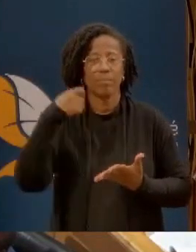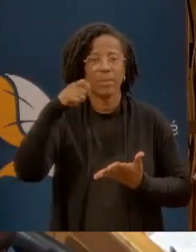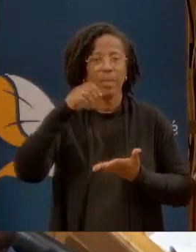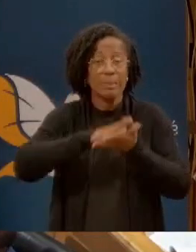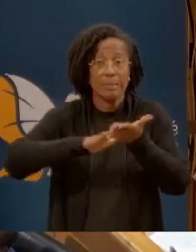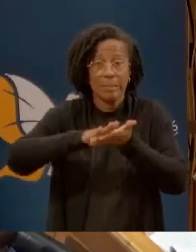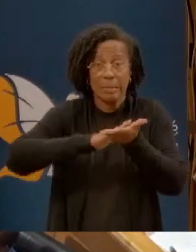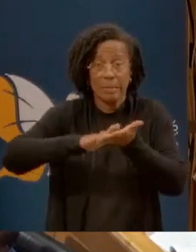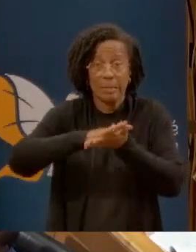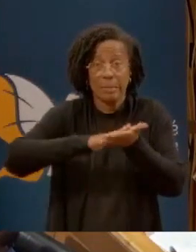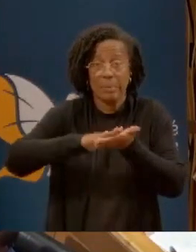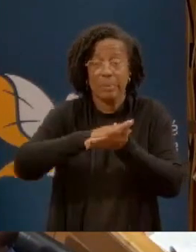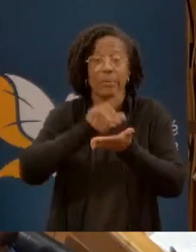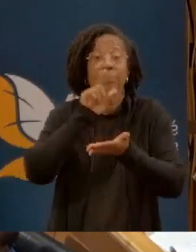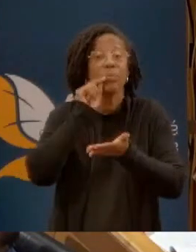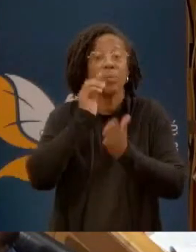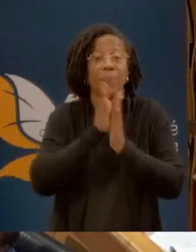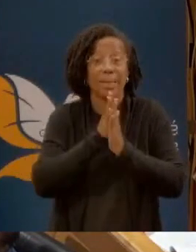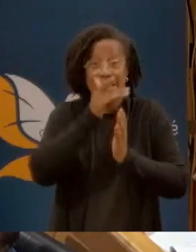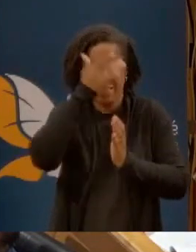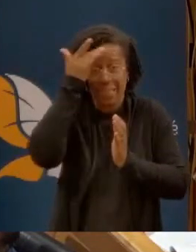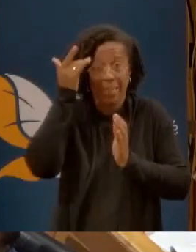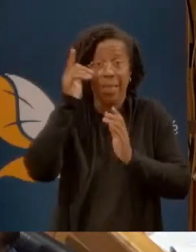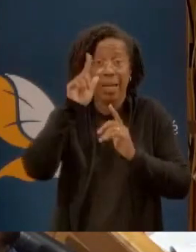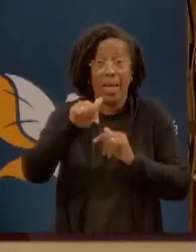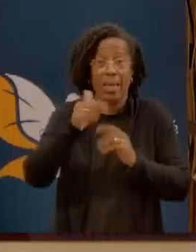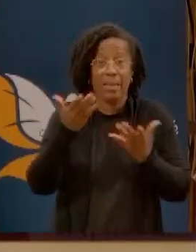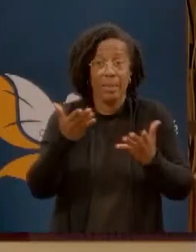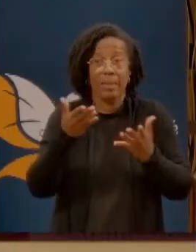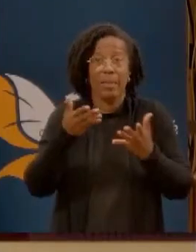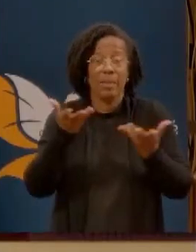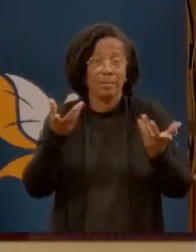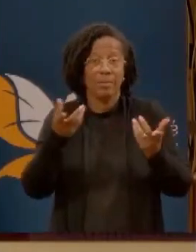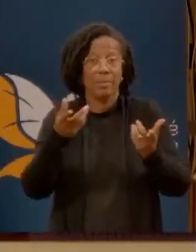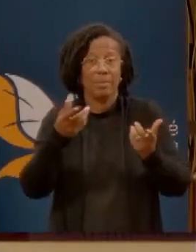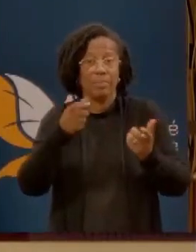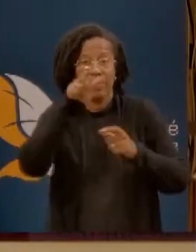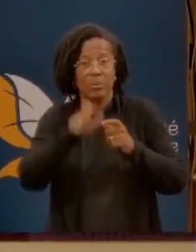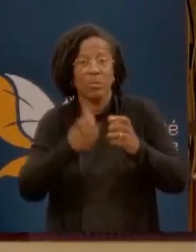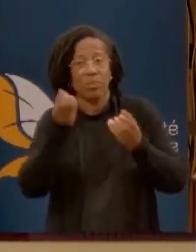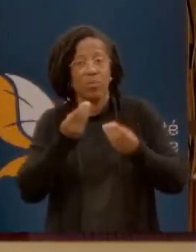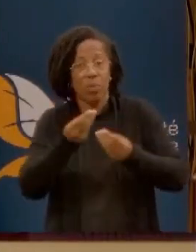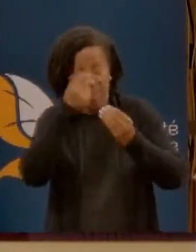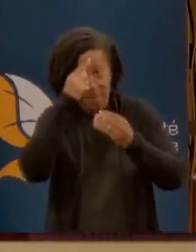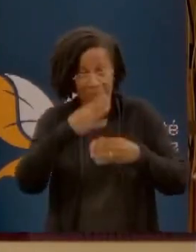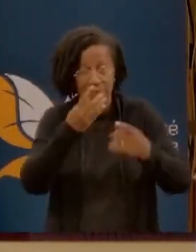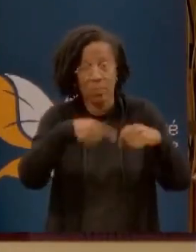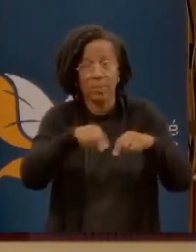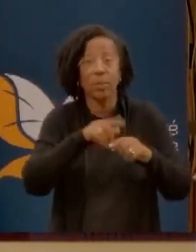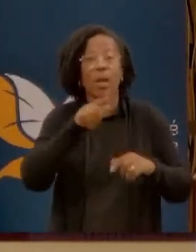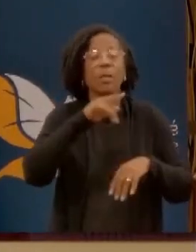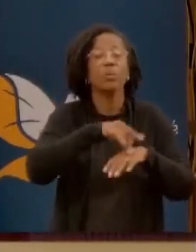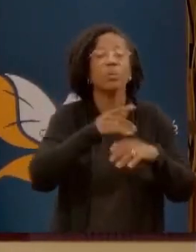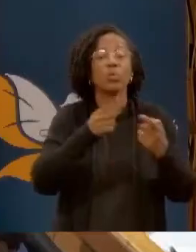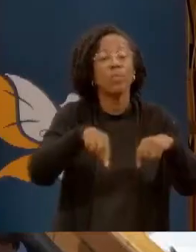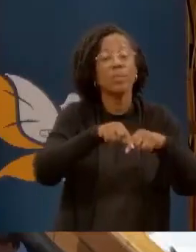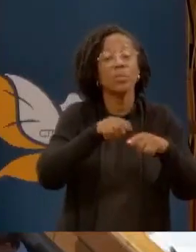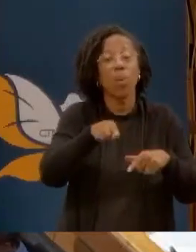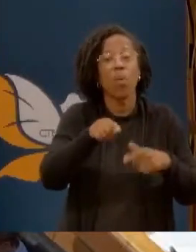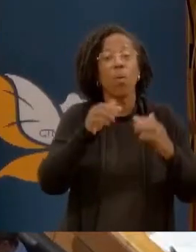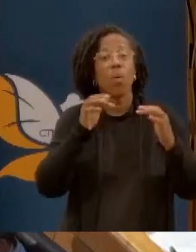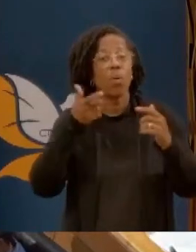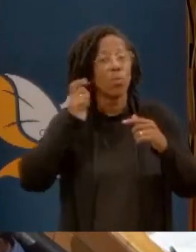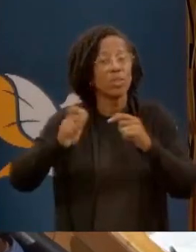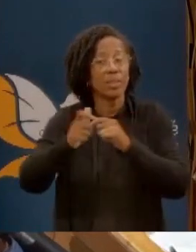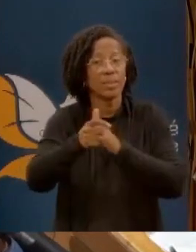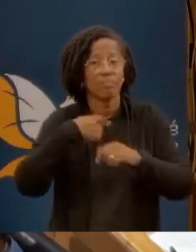monsieur Marissette, débat serait organisé. il y a une autosaisine, je crois. Oui, Pardon. exactement. Il y avait une autosaisine de la commission